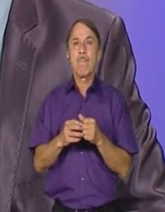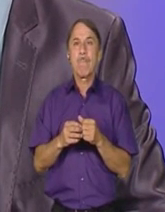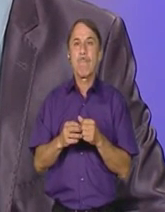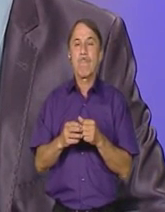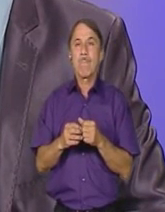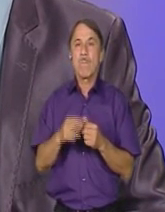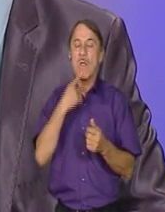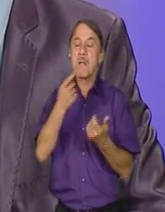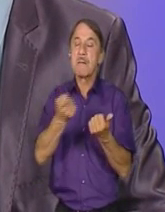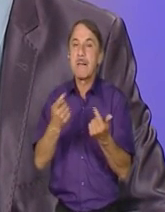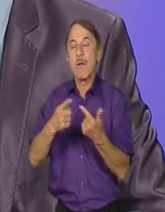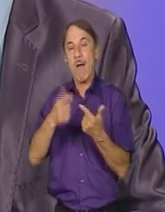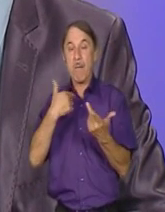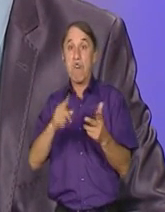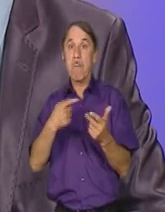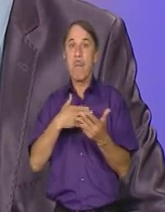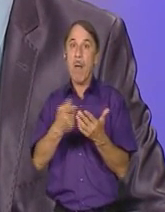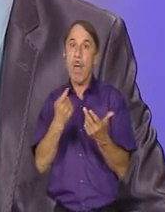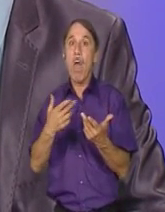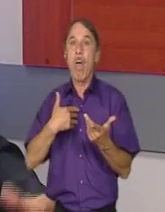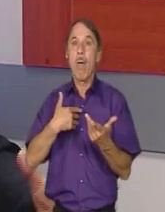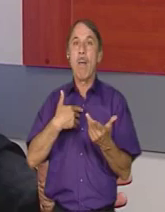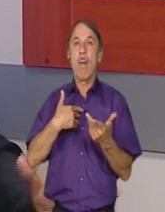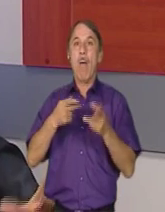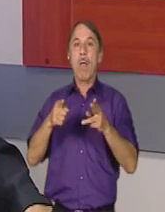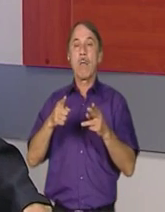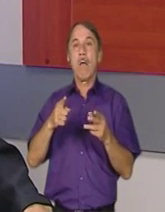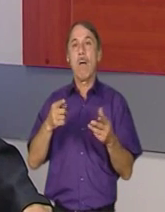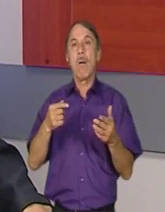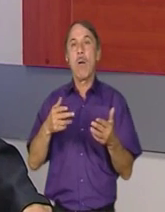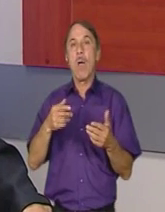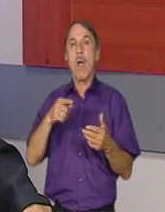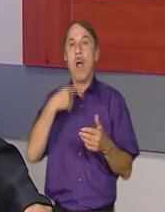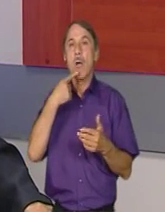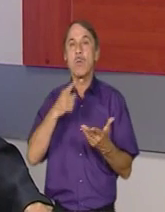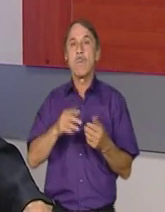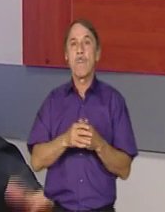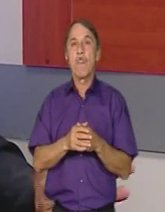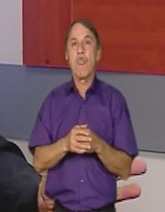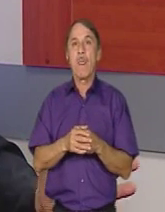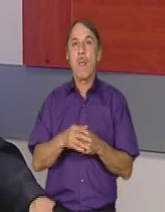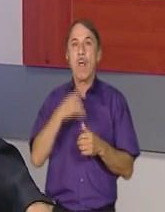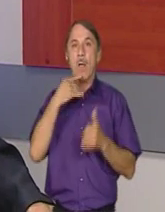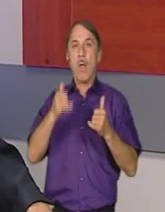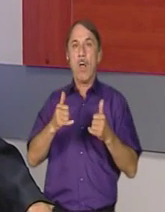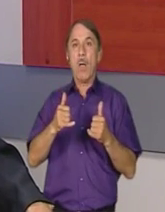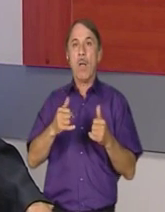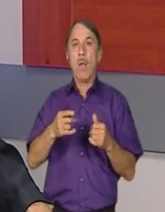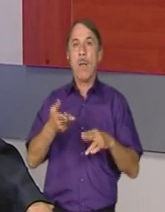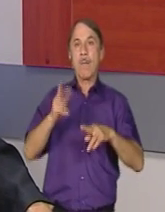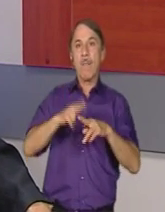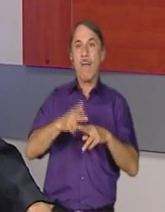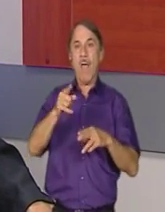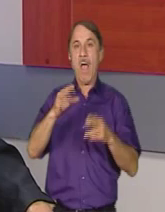Meni je to bio izazov i stvarno ima sjasat je tih formi, kažem, puno, aj sad